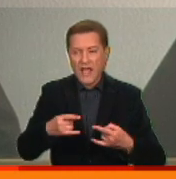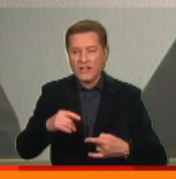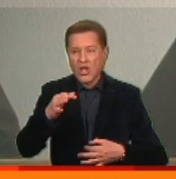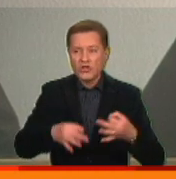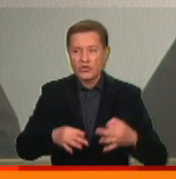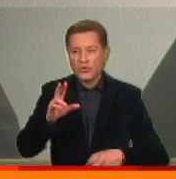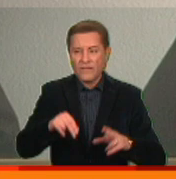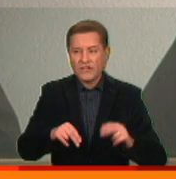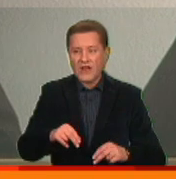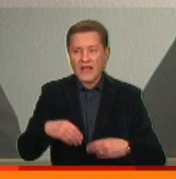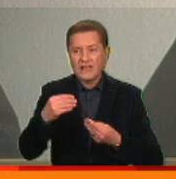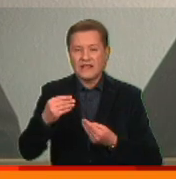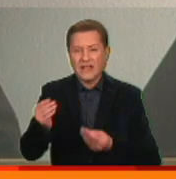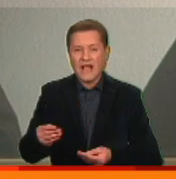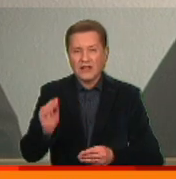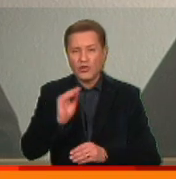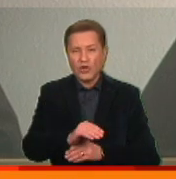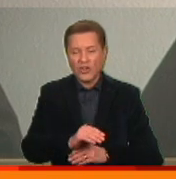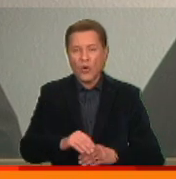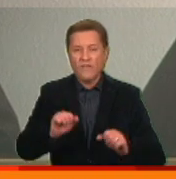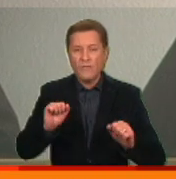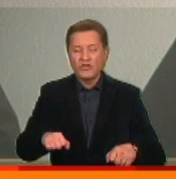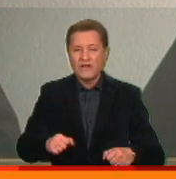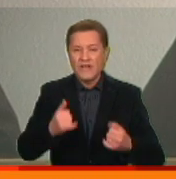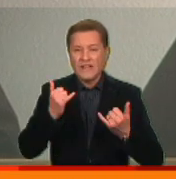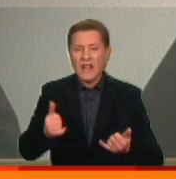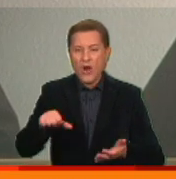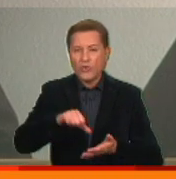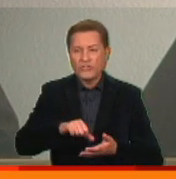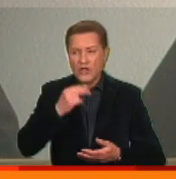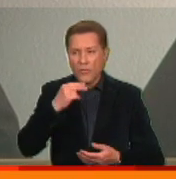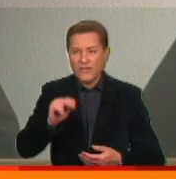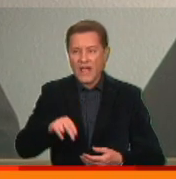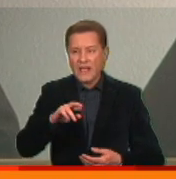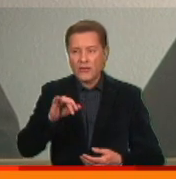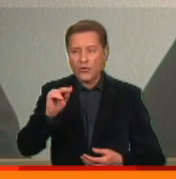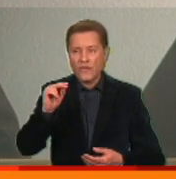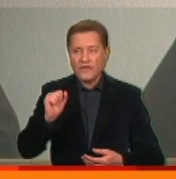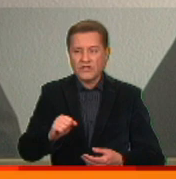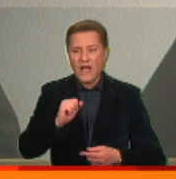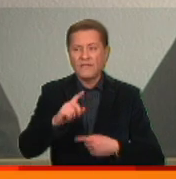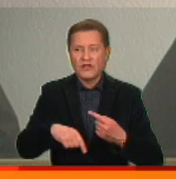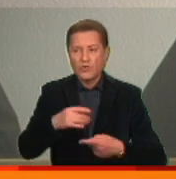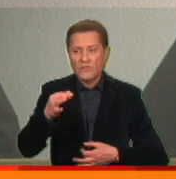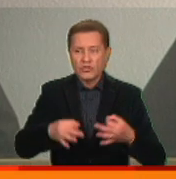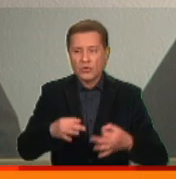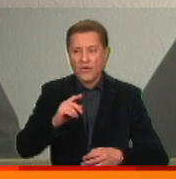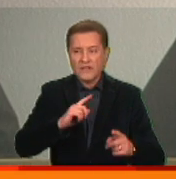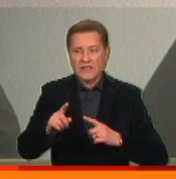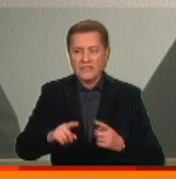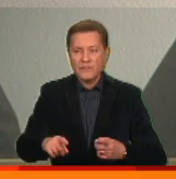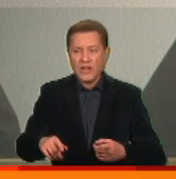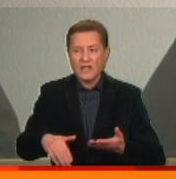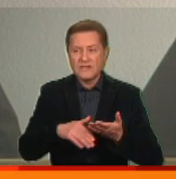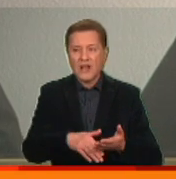захисту додаткові можливості для участі обвинуваченого Януковича в підготовчому судовому засіданні